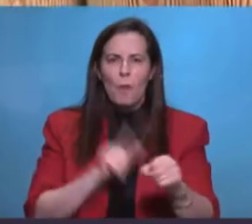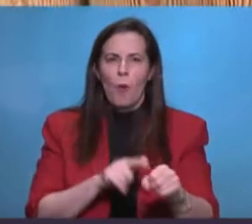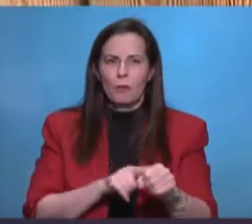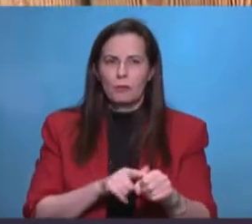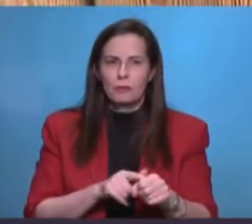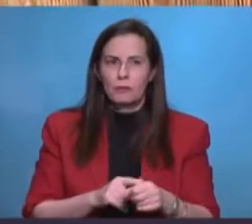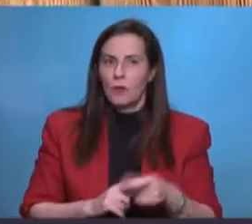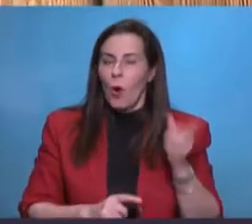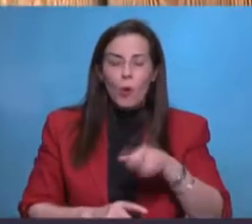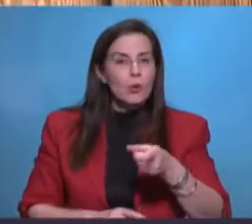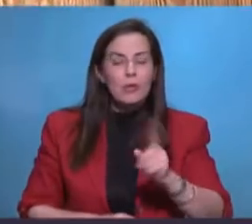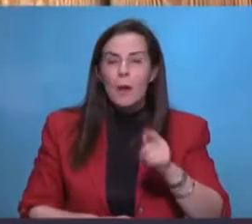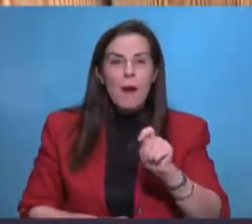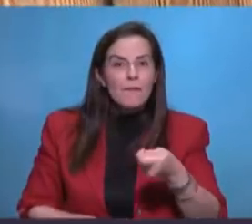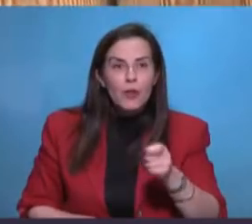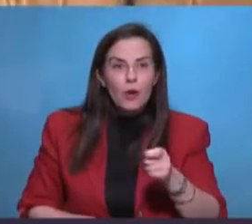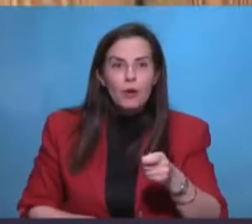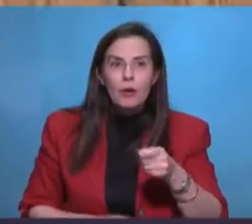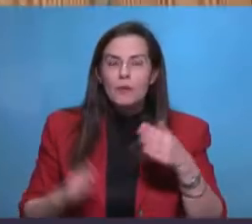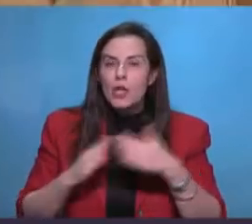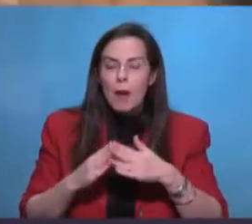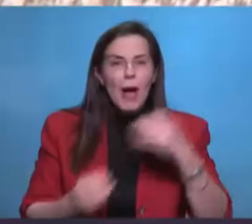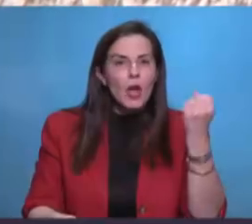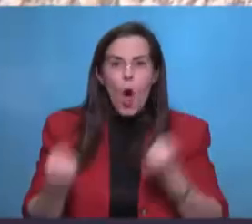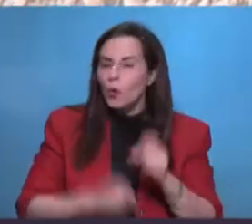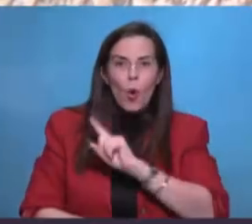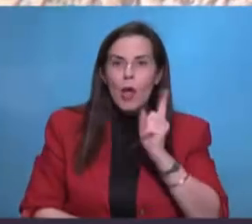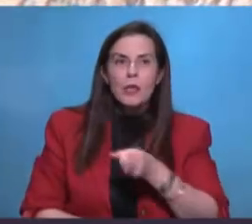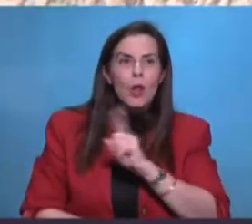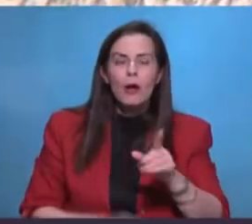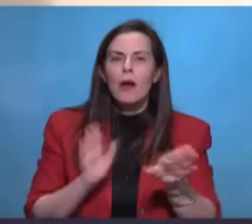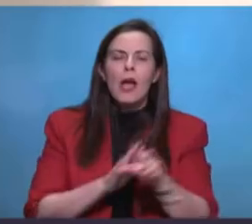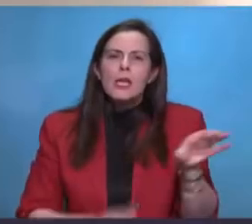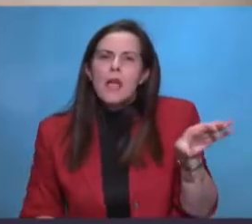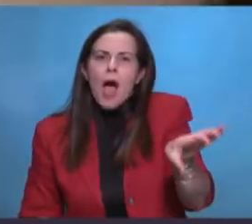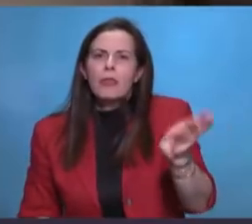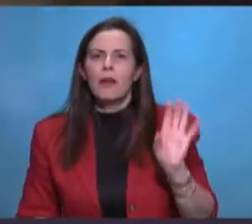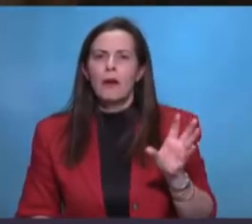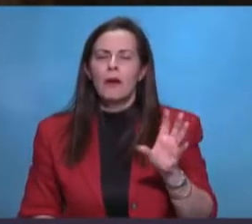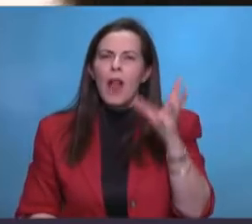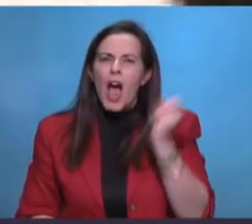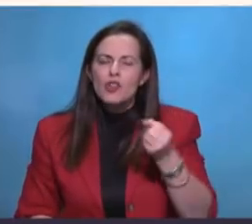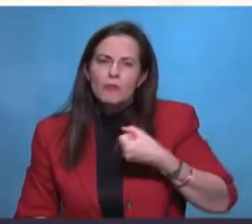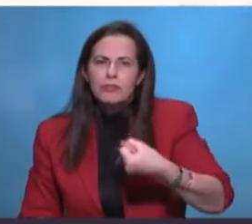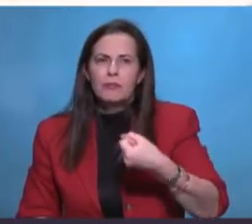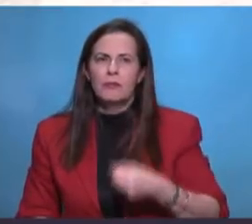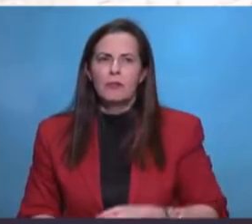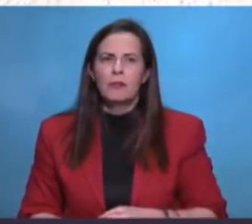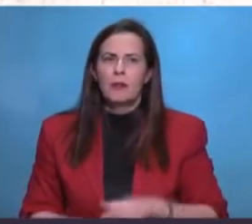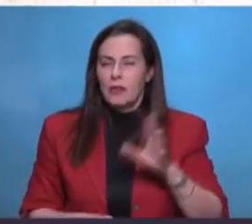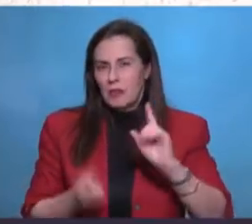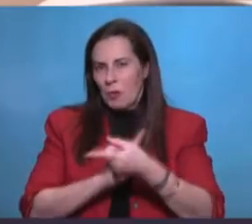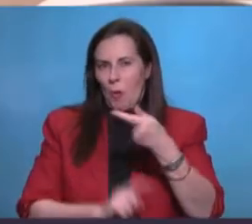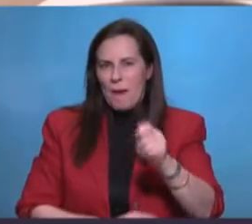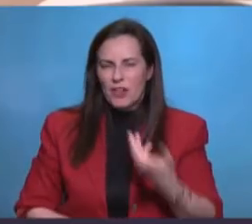לא צריך את צרור המפתחות כדי להיכנס לבית או למכונית, הוא פשוט מצמיד את היד לחיישן. באמת תחליף טוב למפתחות,